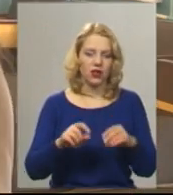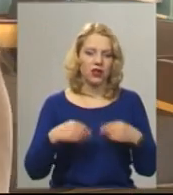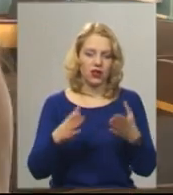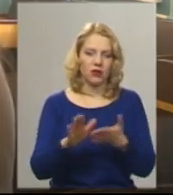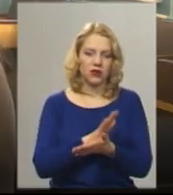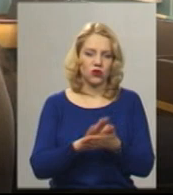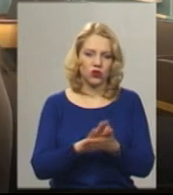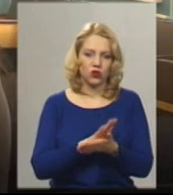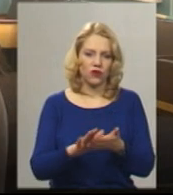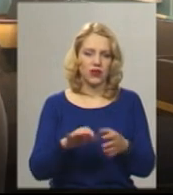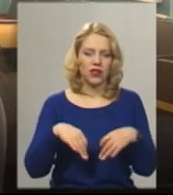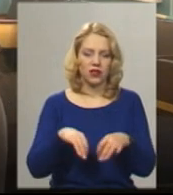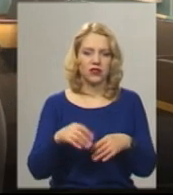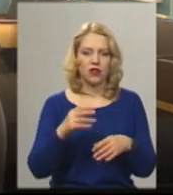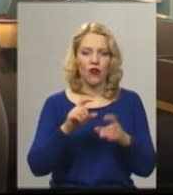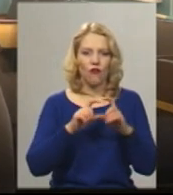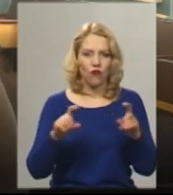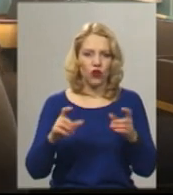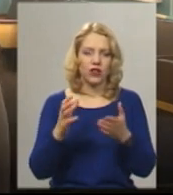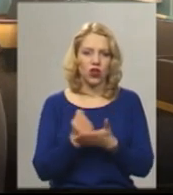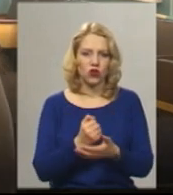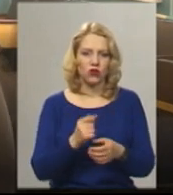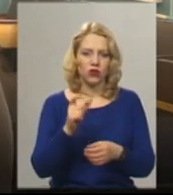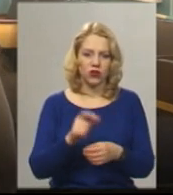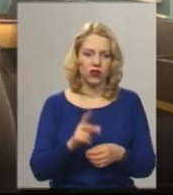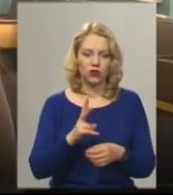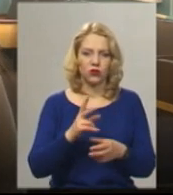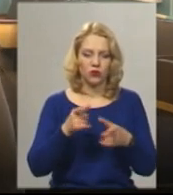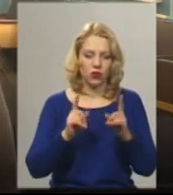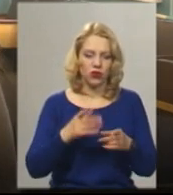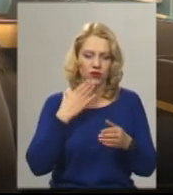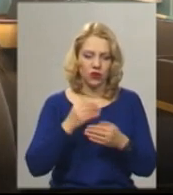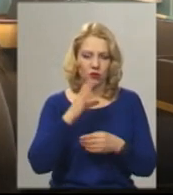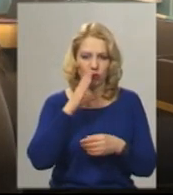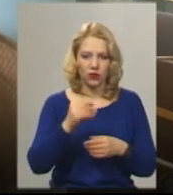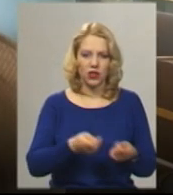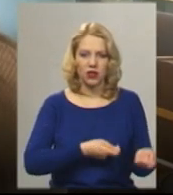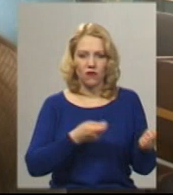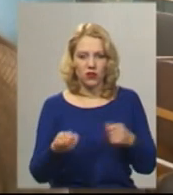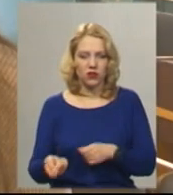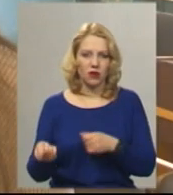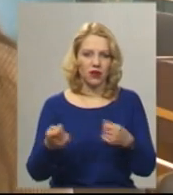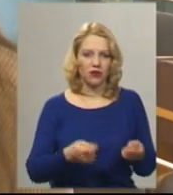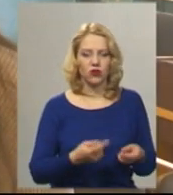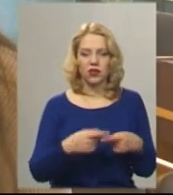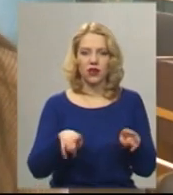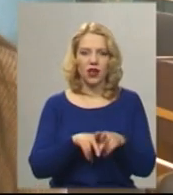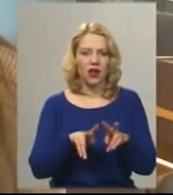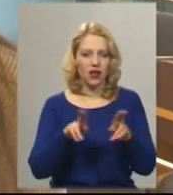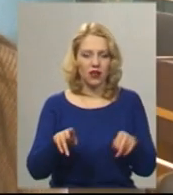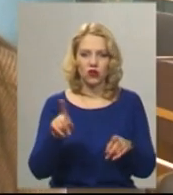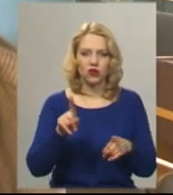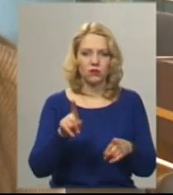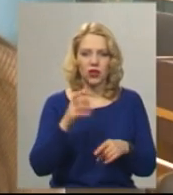Наш фонд знайшов людину, яка погоджується своїм бусом завозити, привозити, часто на волонтерських засадах. Аналогів немає, щоб незрячі